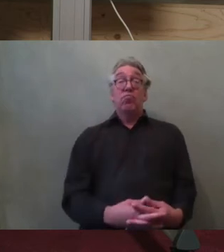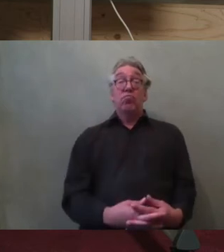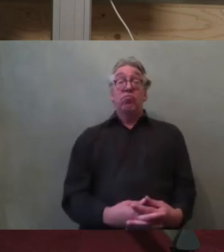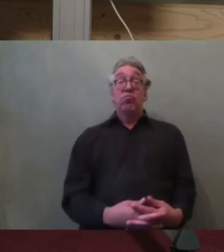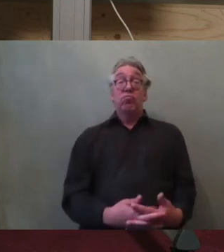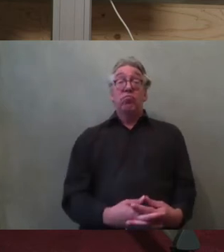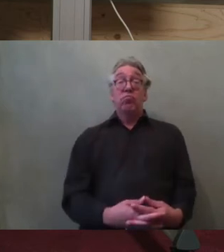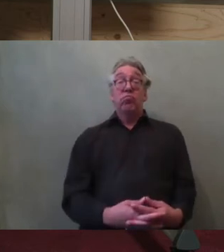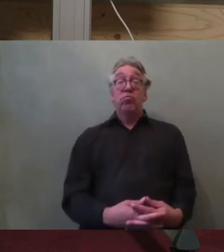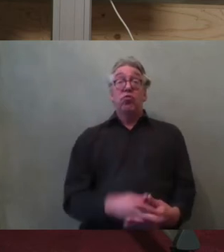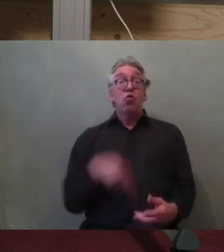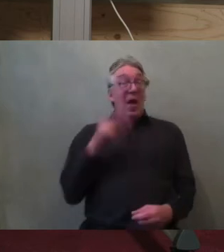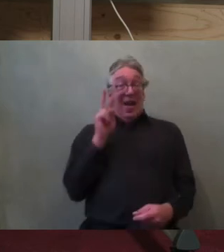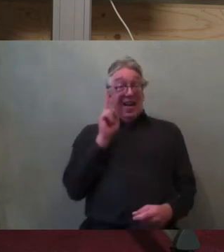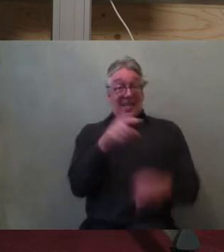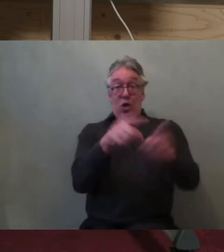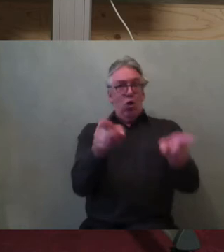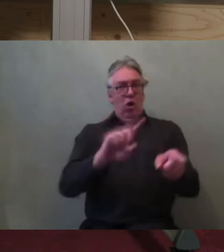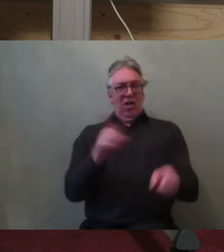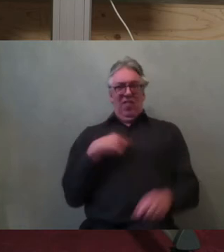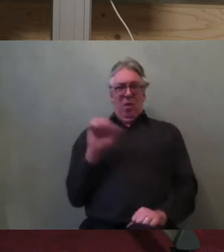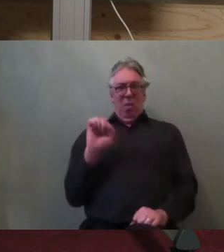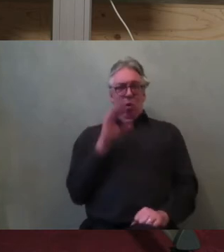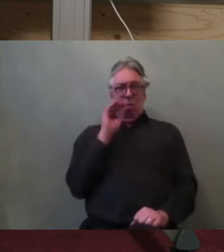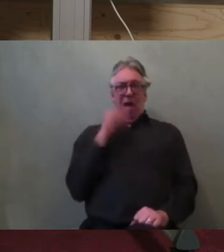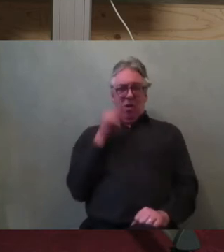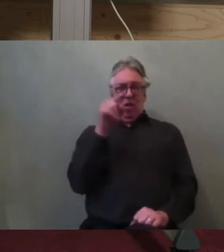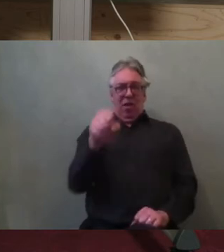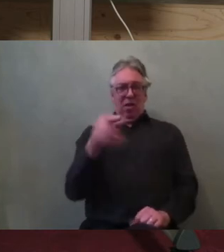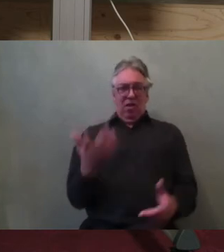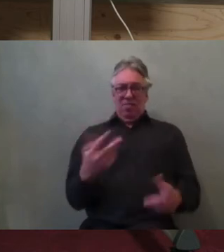Ik zie jullie niet, dus ik vind het best wel moeilijk. Ik praat een beetje in het luchtledige.